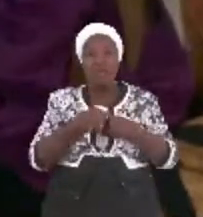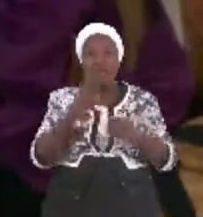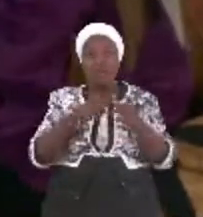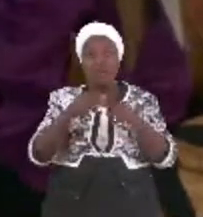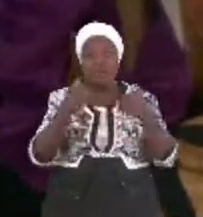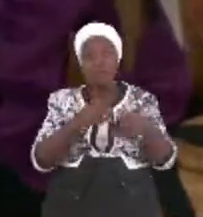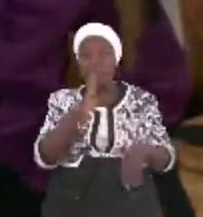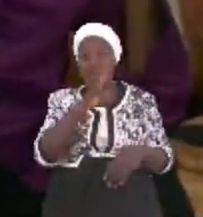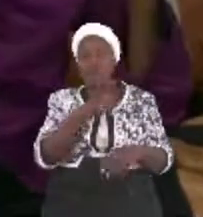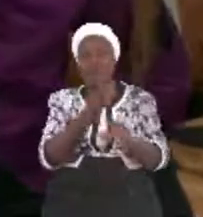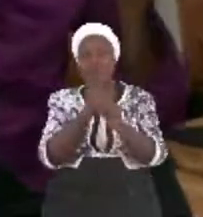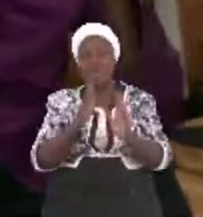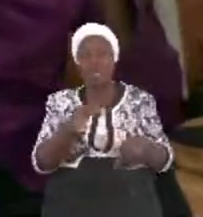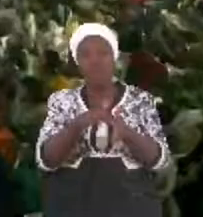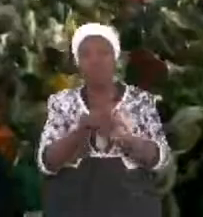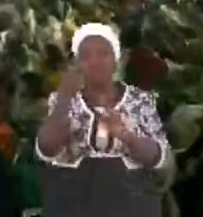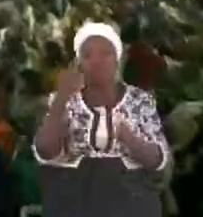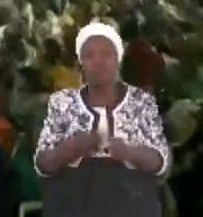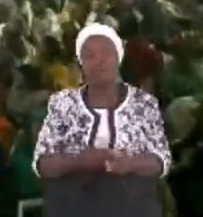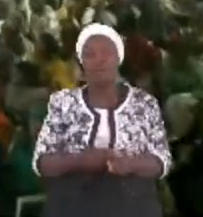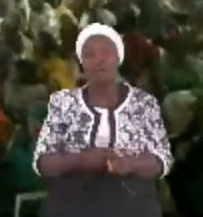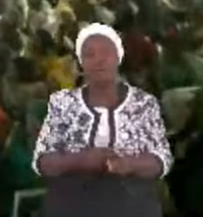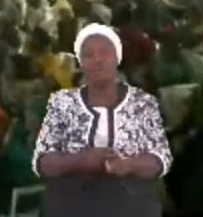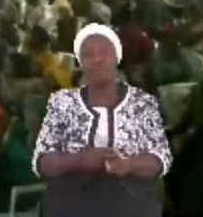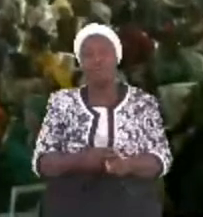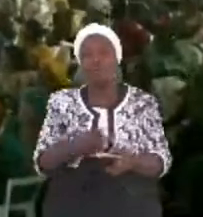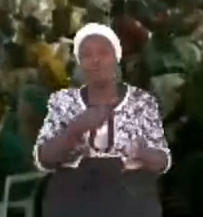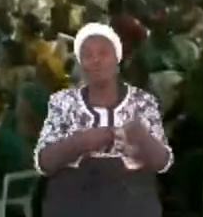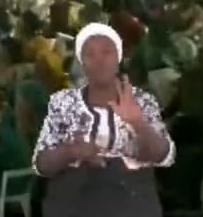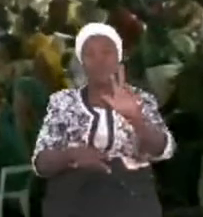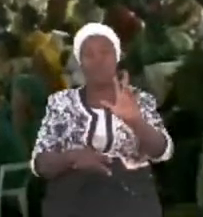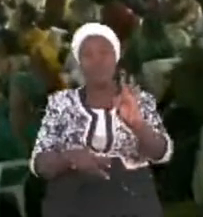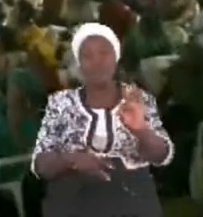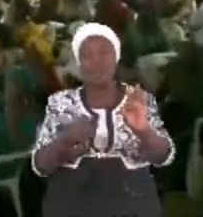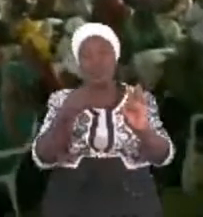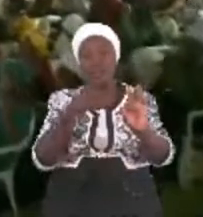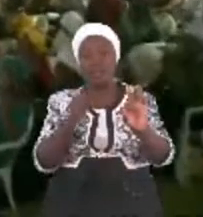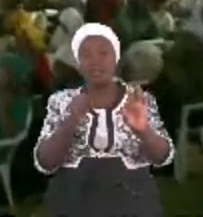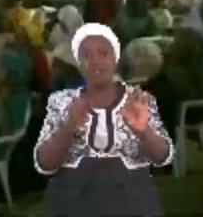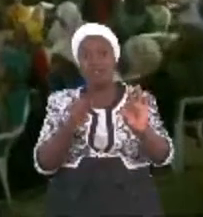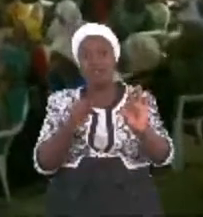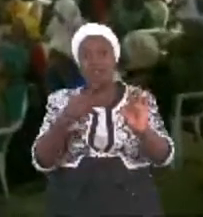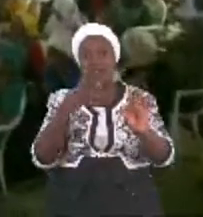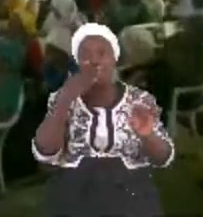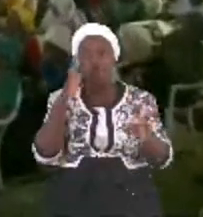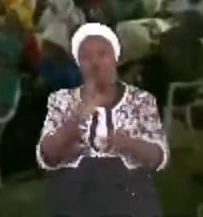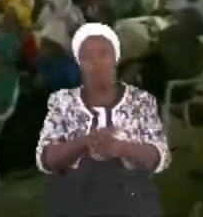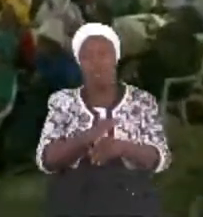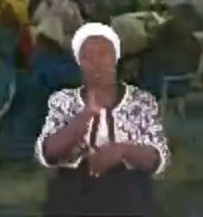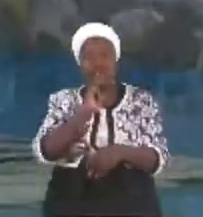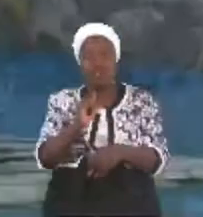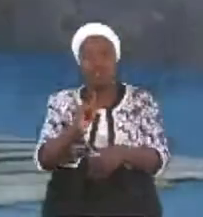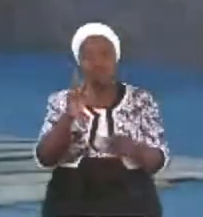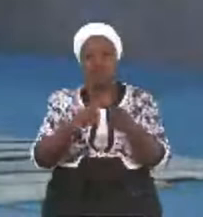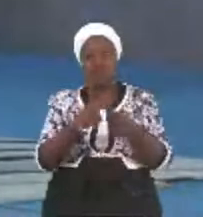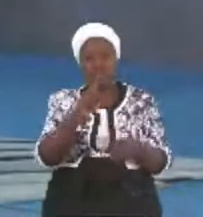serez participant au nom de Jésus. Verset 39 dit, car la promesse est pour